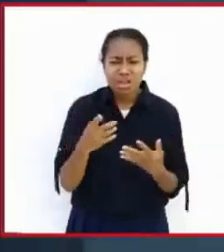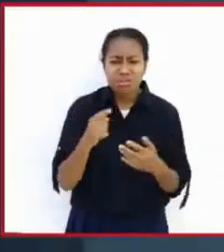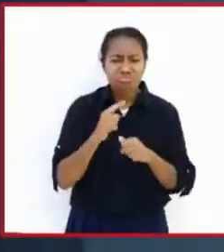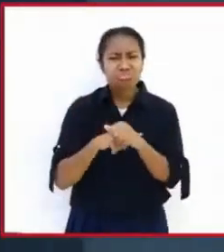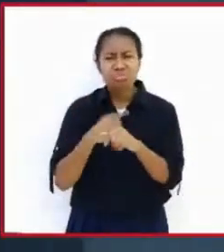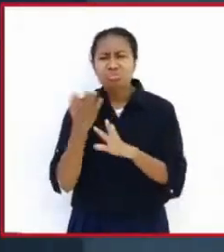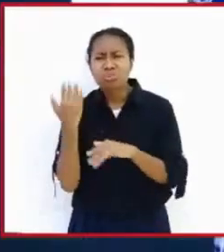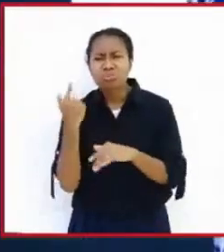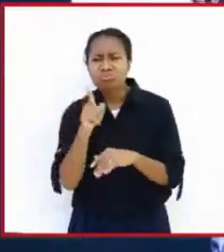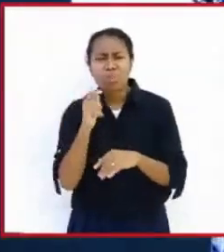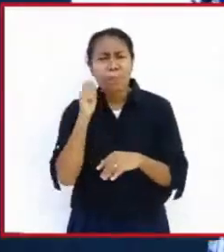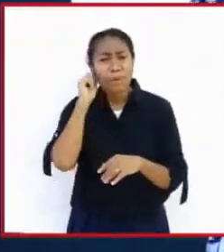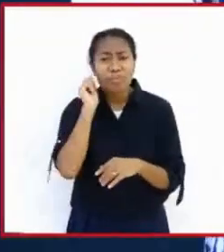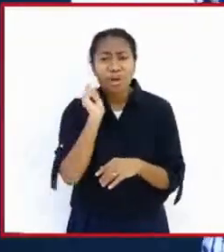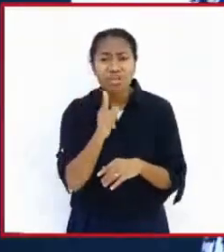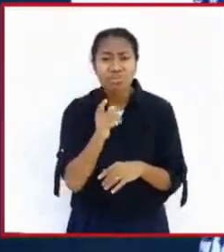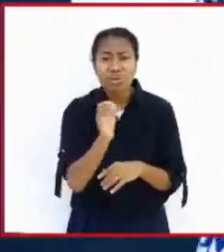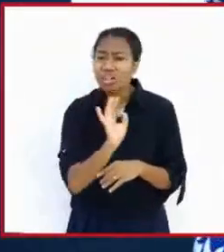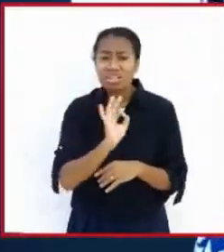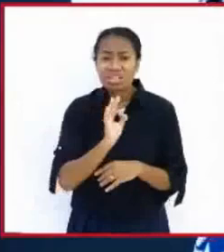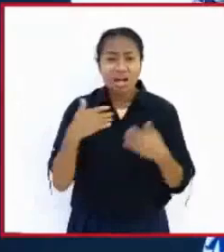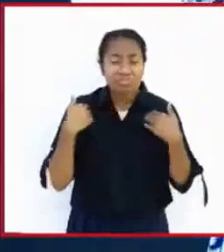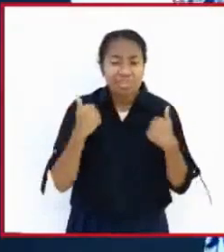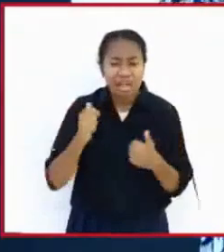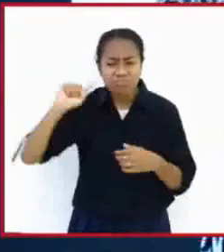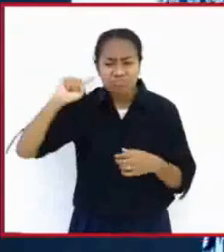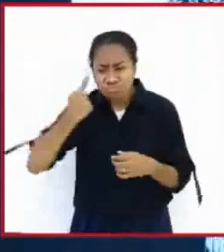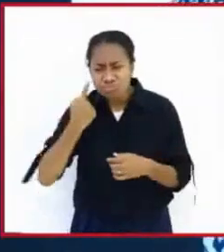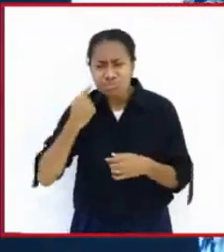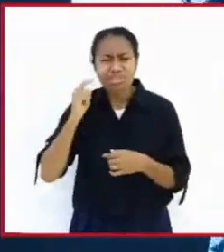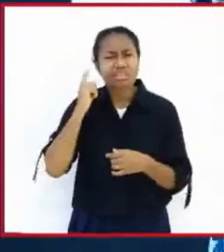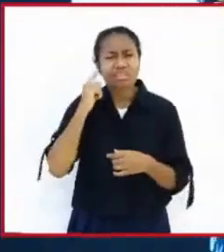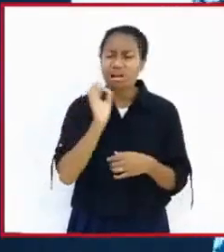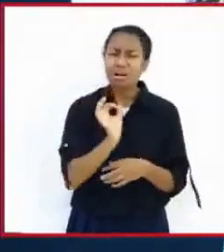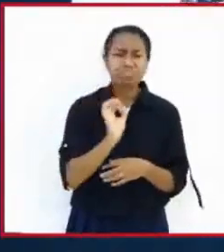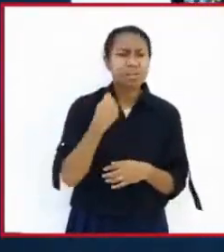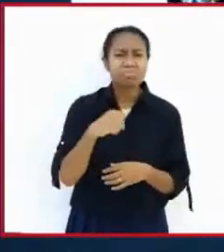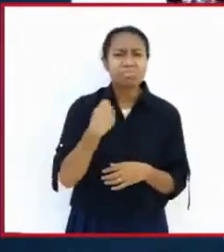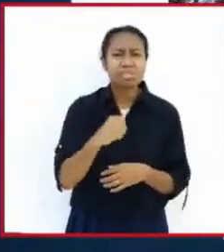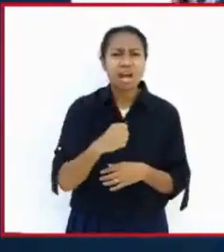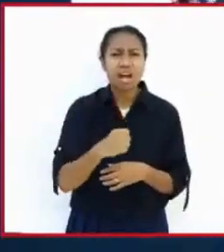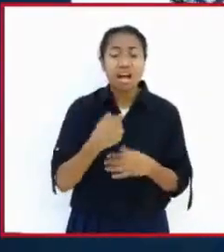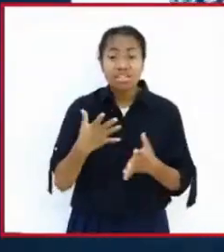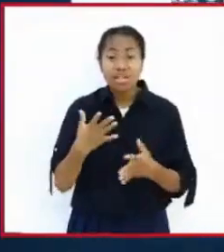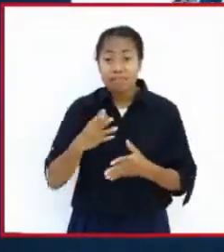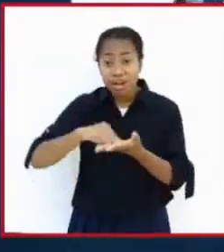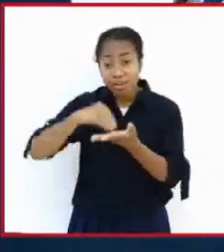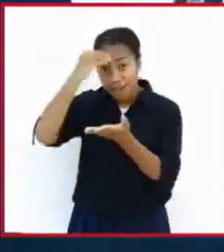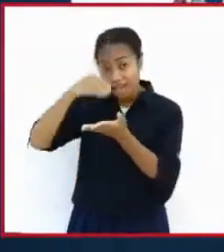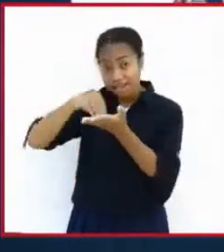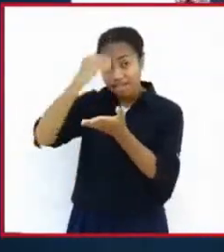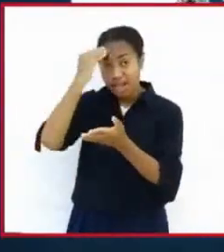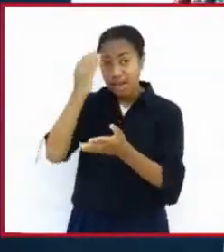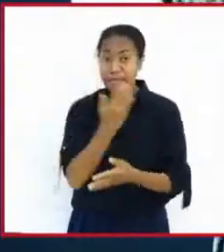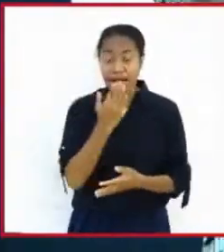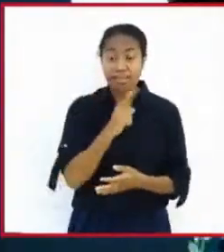tujuan tidak bisa menulikan telinganya sambil belajar bahasa Inggris